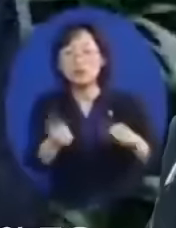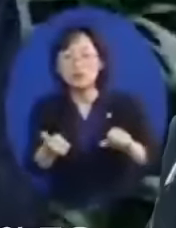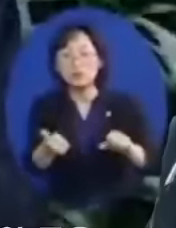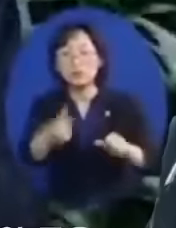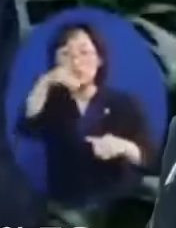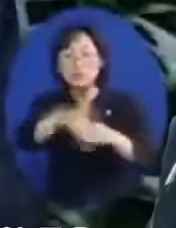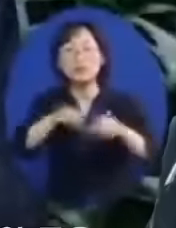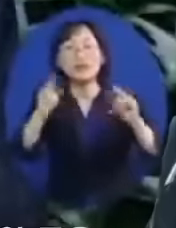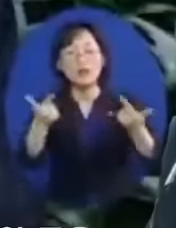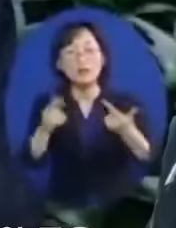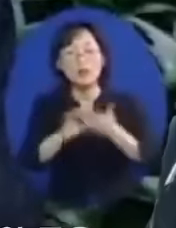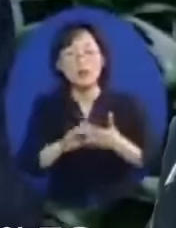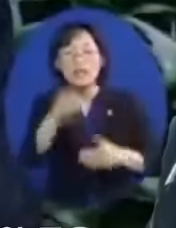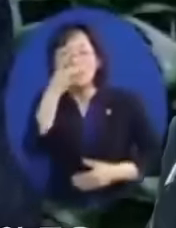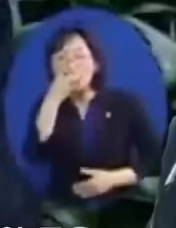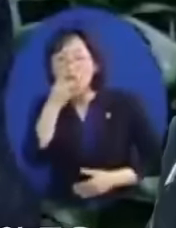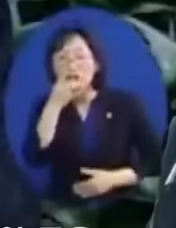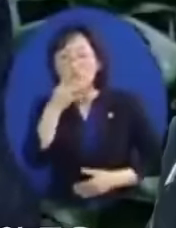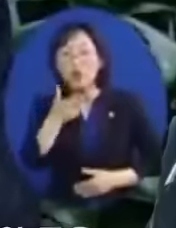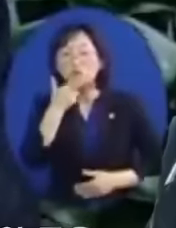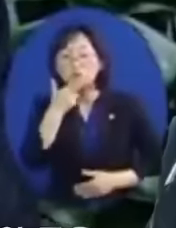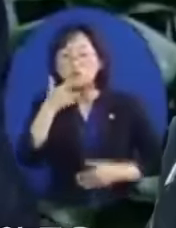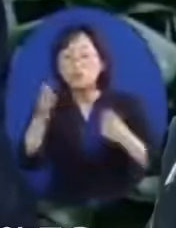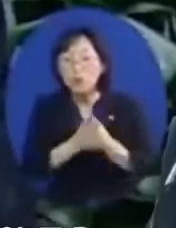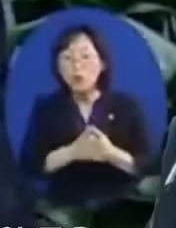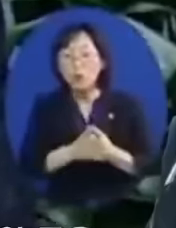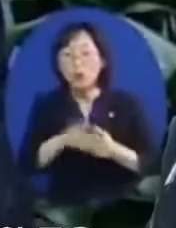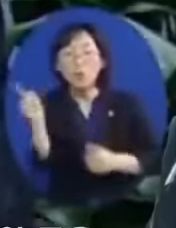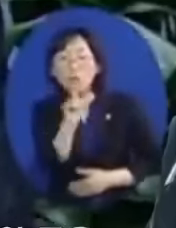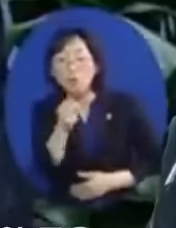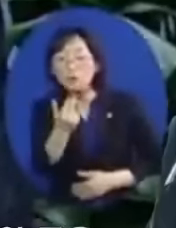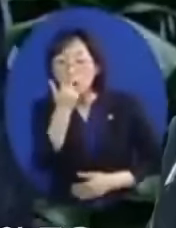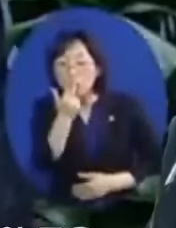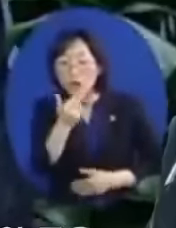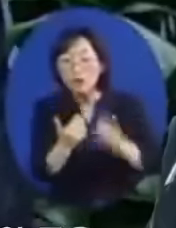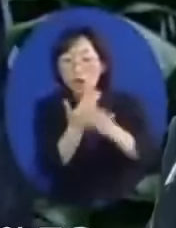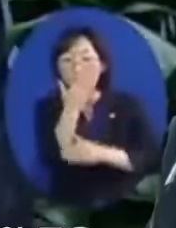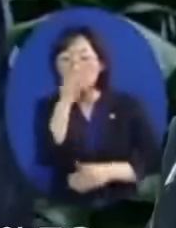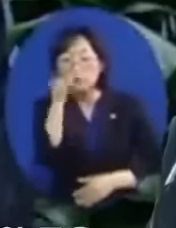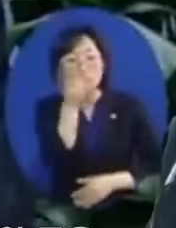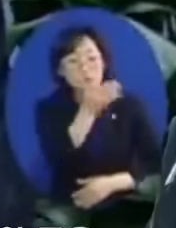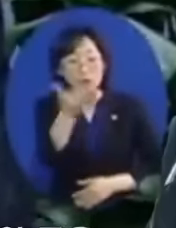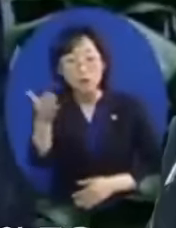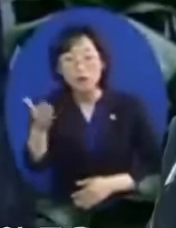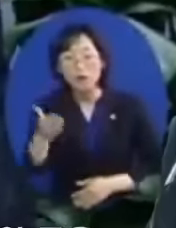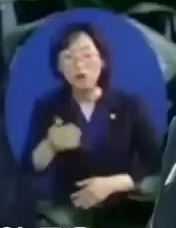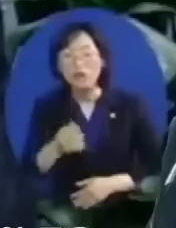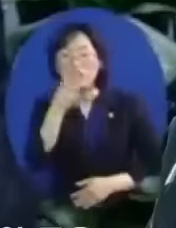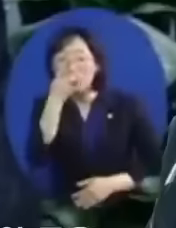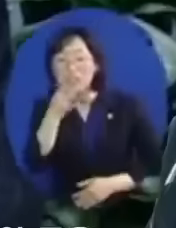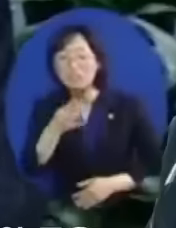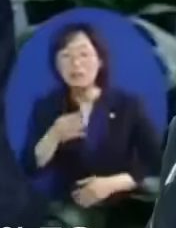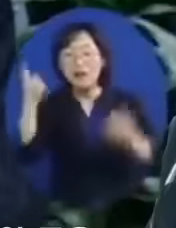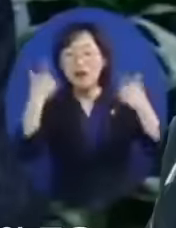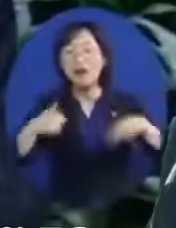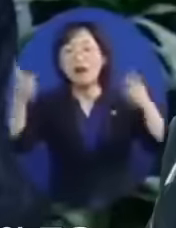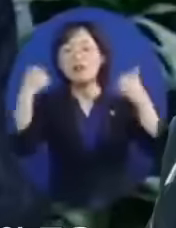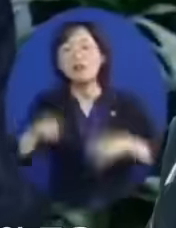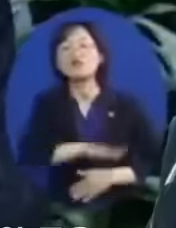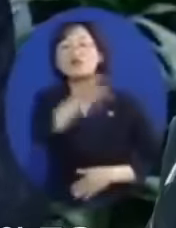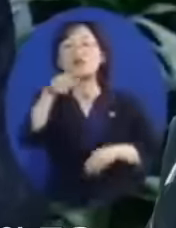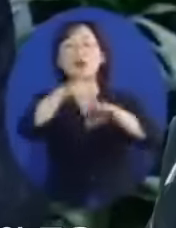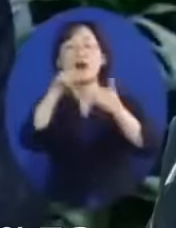죽음을 심지 않고는 종자 씨앗이 없는데 무슨 새로운 생명이 나타날 수 있는 것입니까? 종자 씨앗을 항상